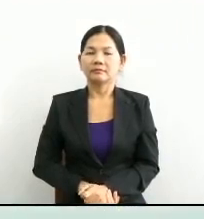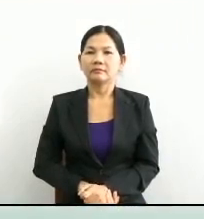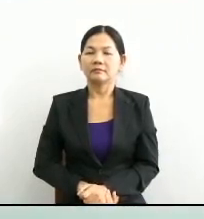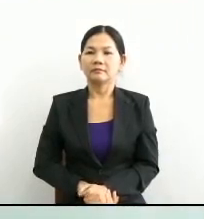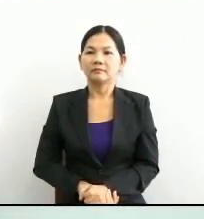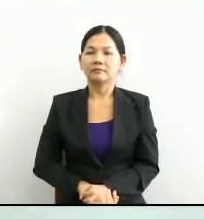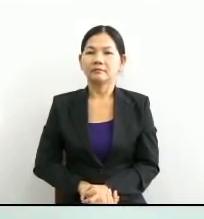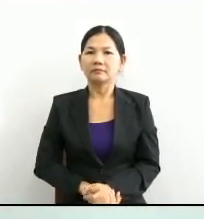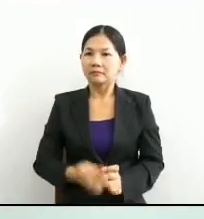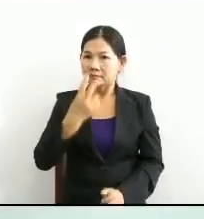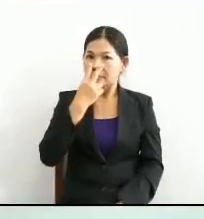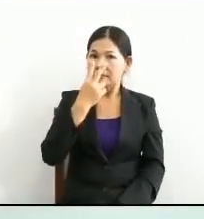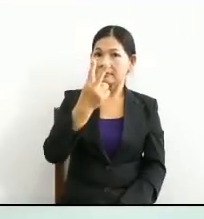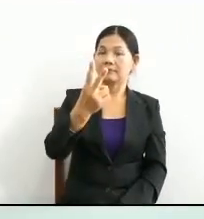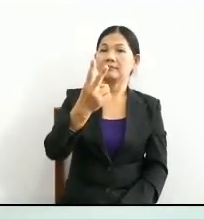chà con khởi